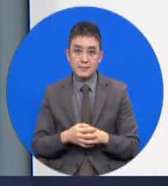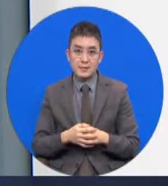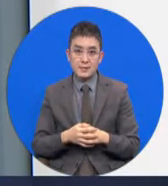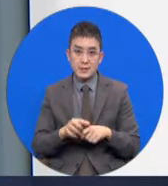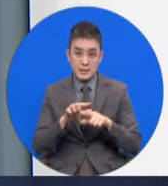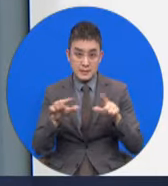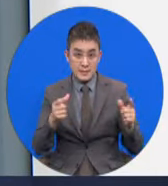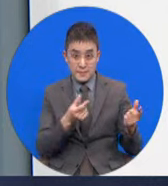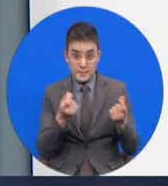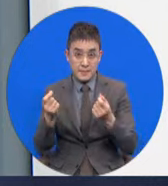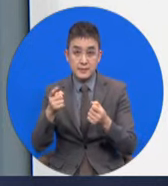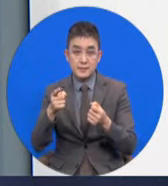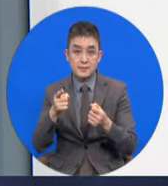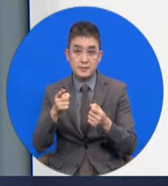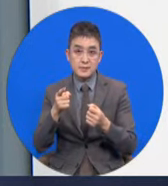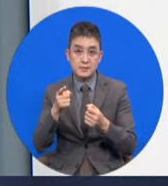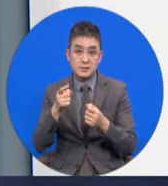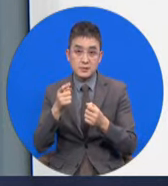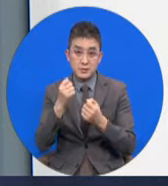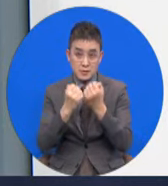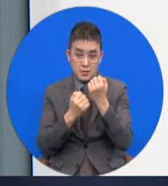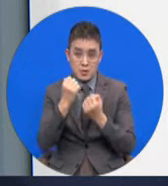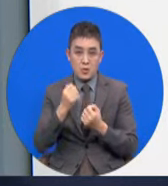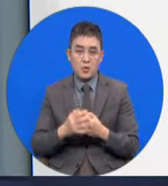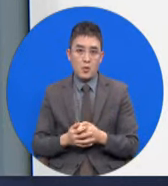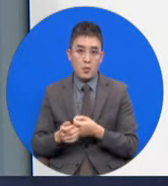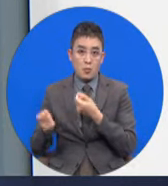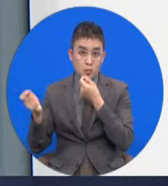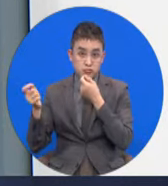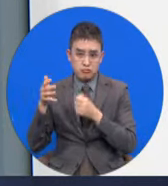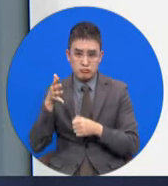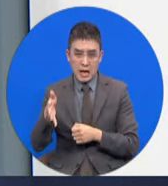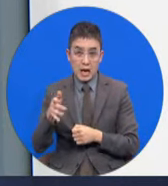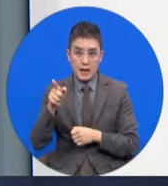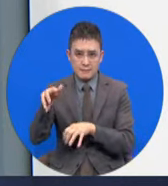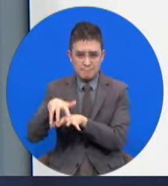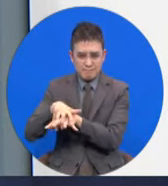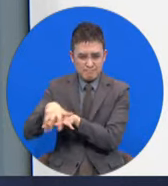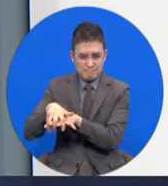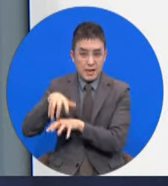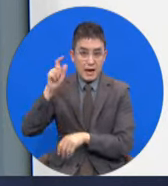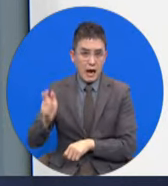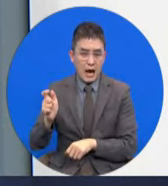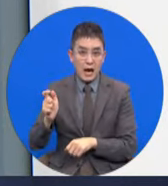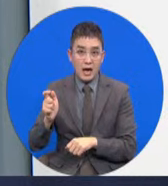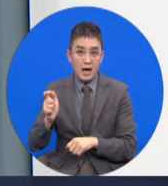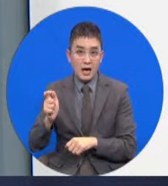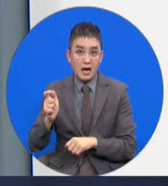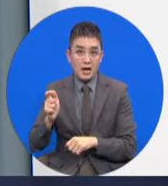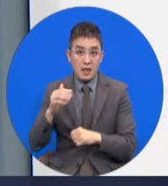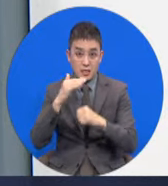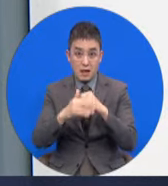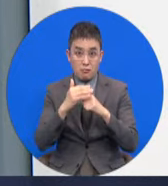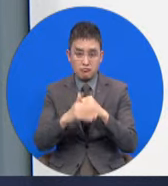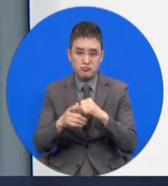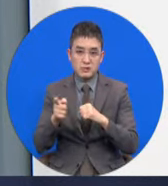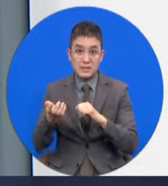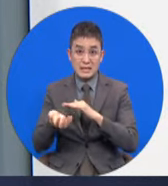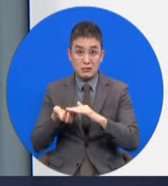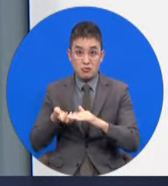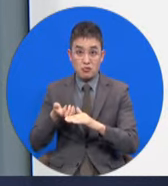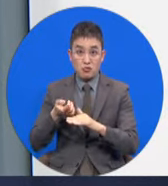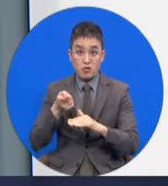겁니다만은 보수층이 결집이 되고 있다. 물론 이제 대구가 사전 투표율이 굉장히 낮았지 않습니까?